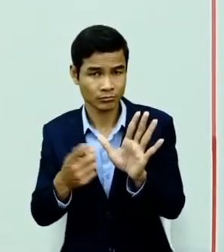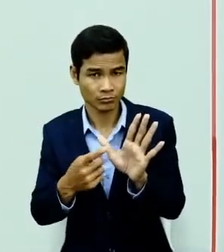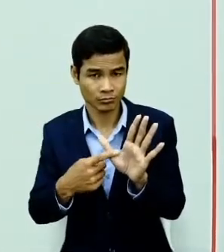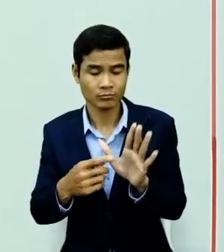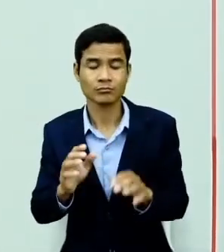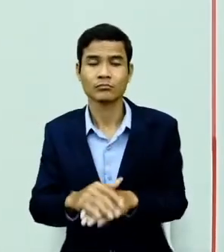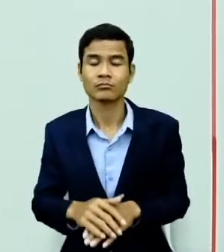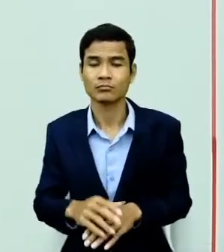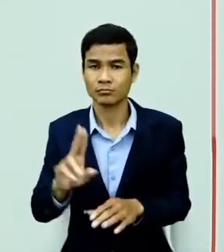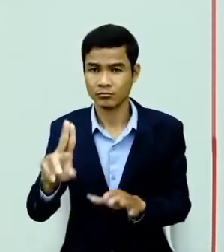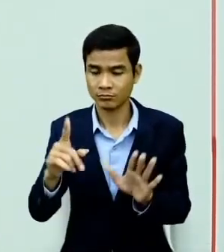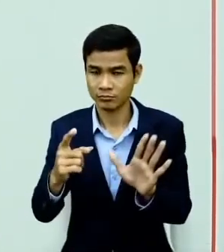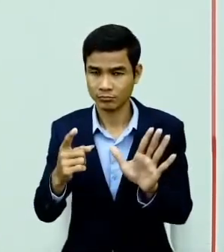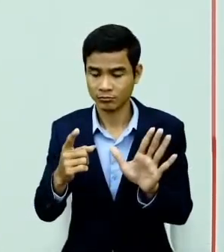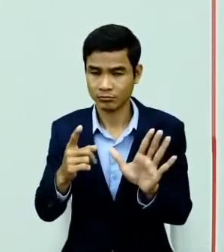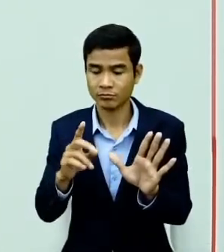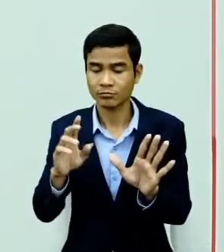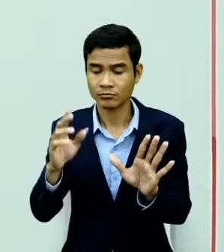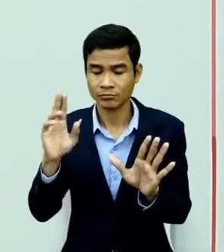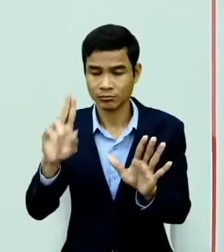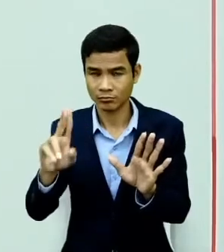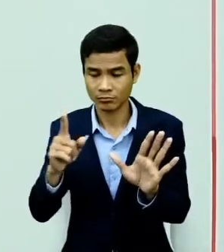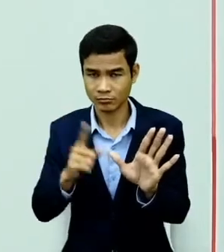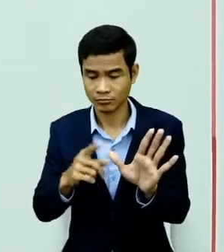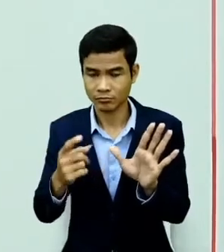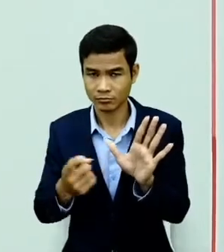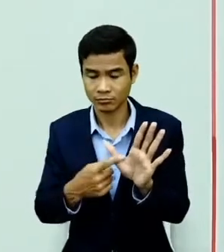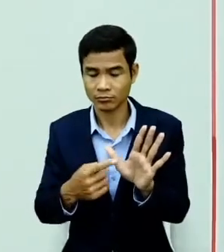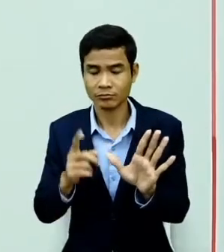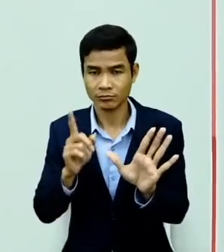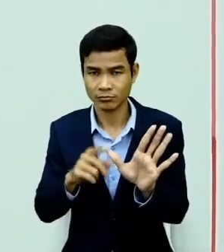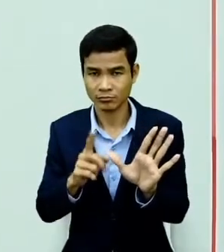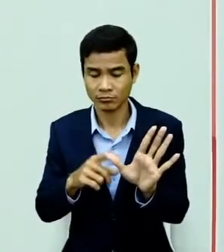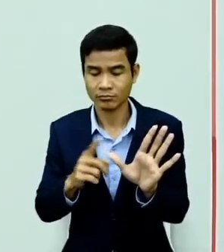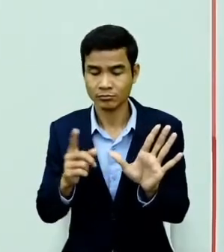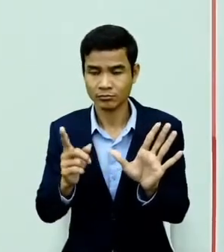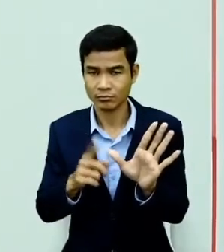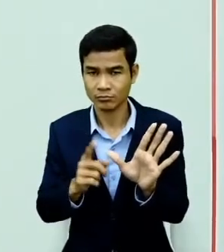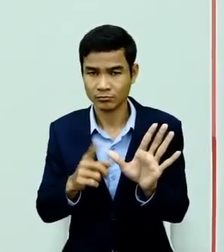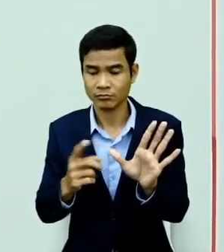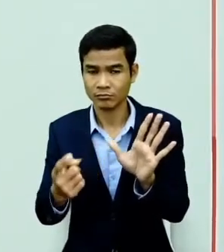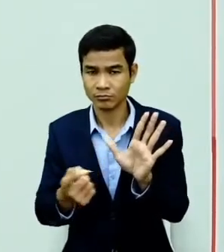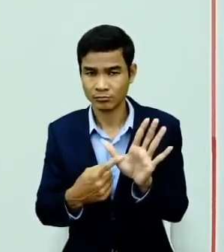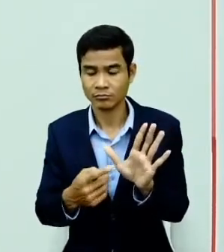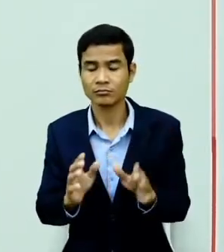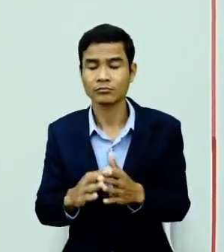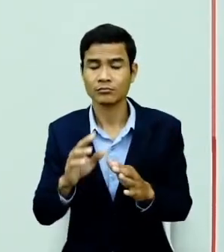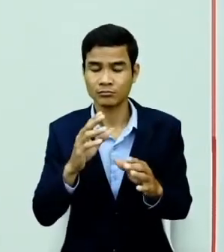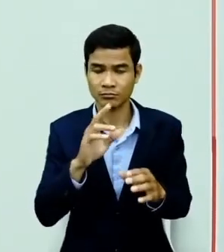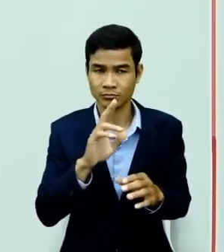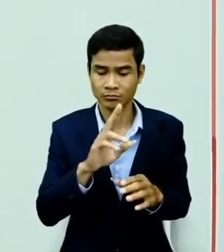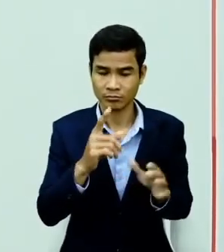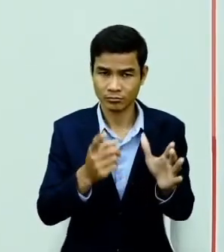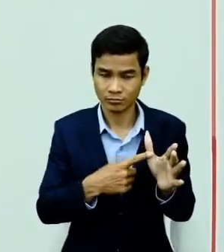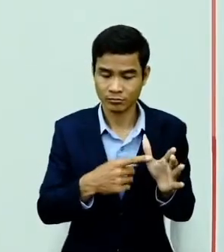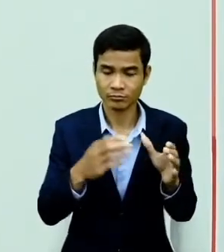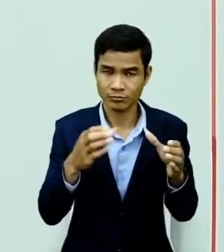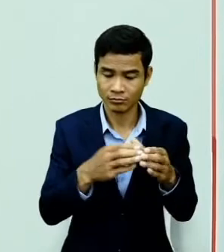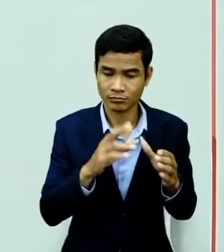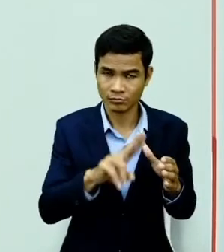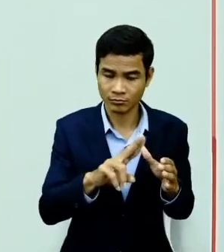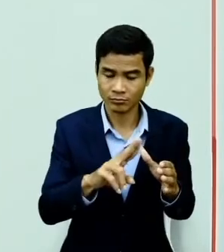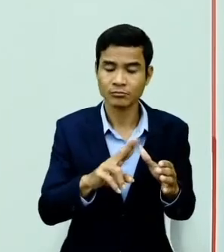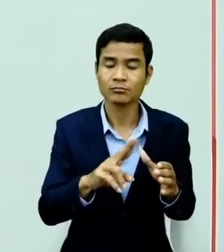អីអត់សំតុគឺសអីចាំម្ដងទៀតណាស្រៈអេនេះនៅជាមួយភ្ជញ្ជនៈពូ